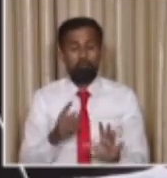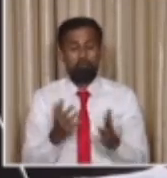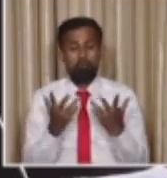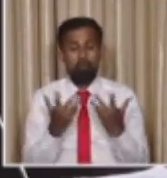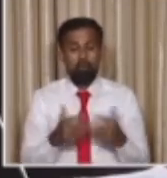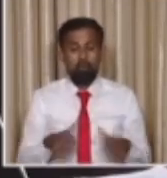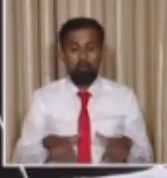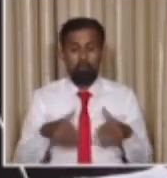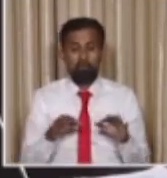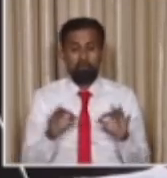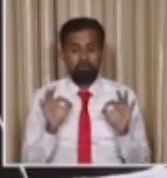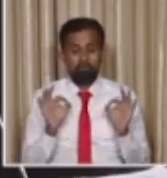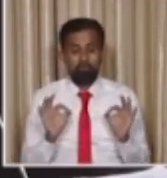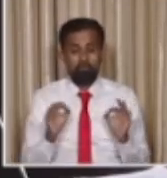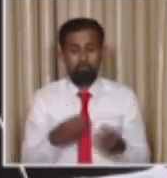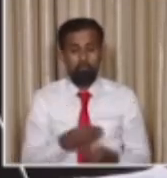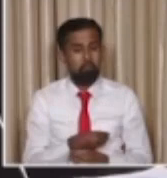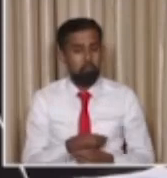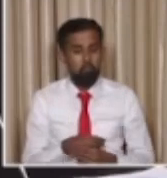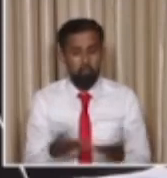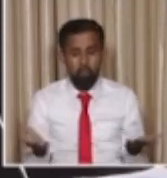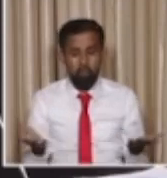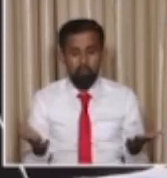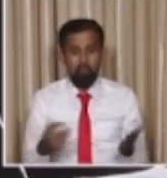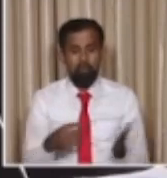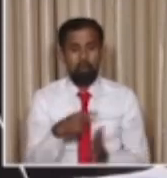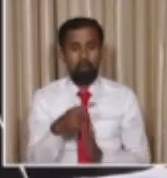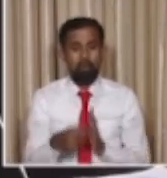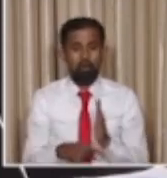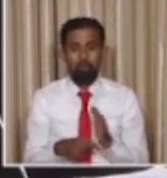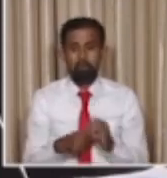සෞඛ්‍ය සේවයේ ගුණාත්මක භාවයත් අපි නැති කරගෙන මේ රට මිනිස්